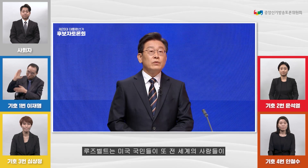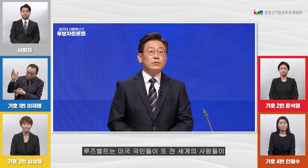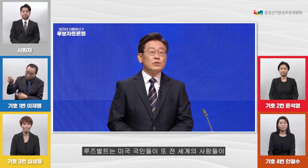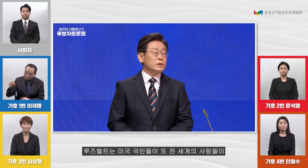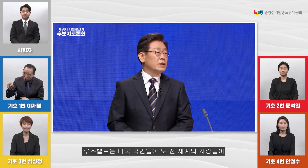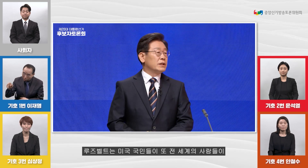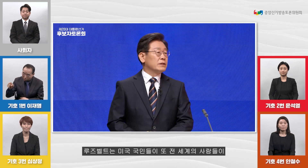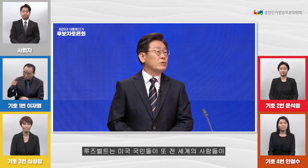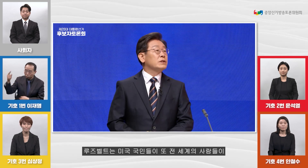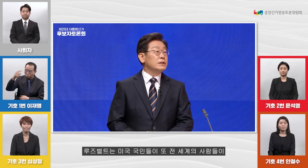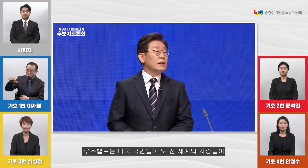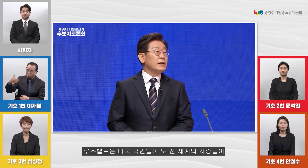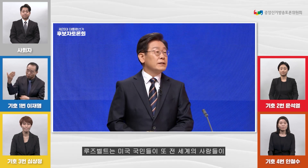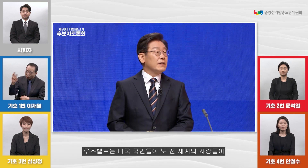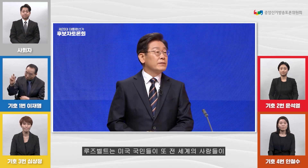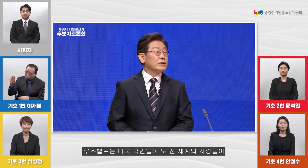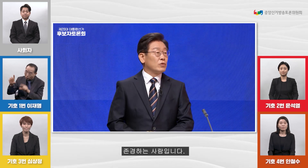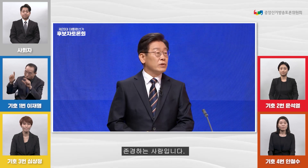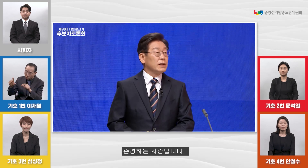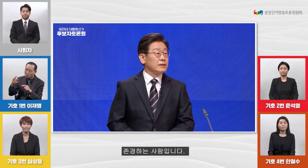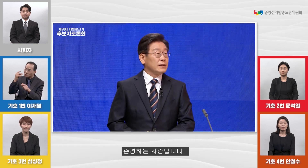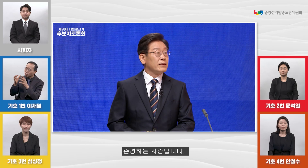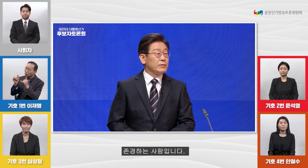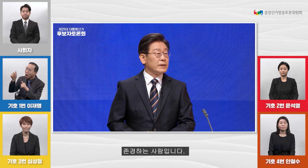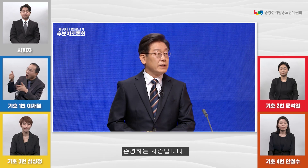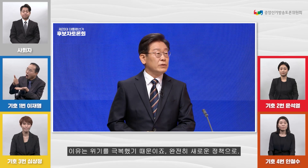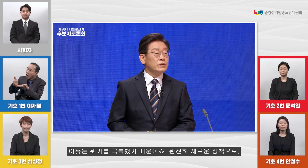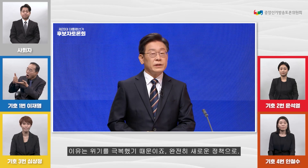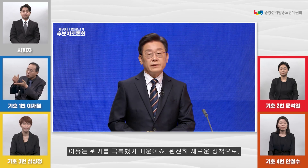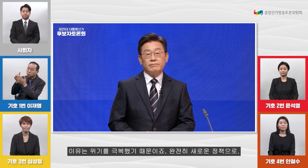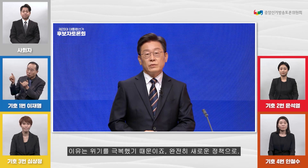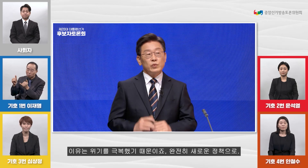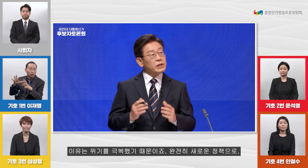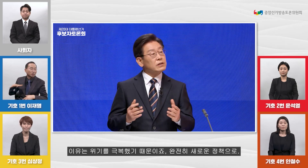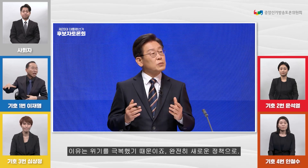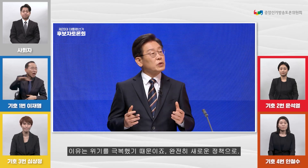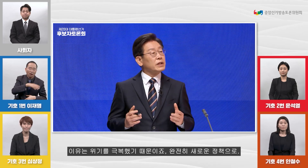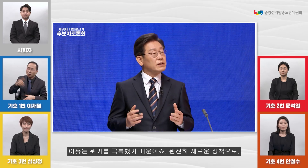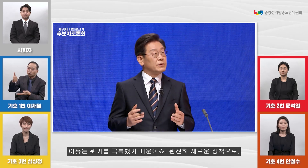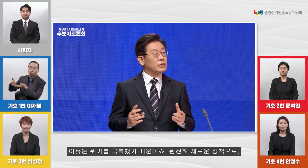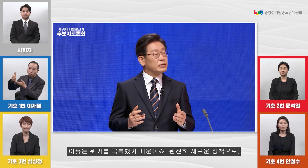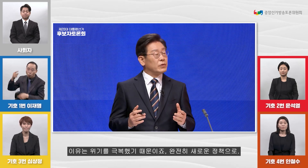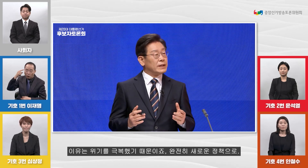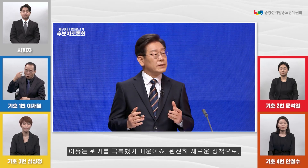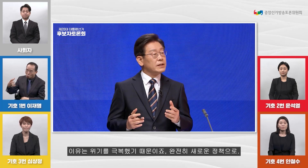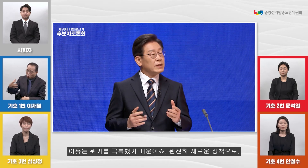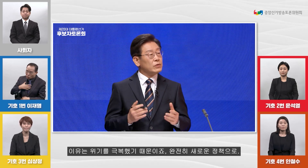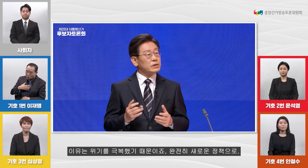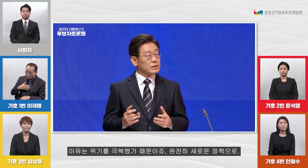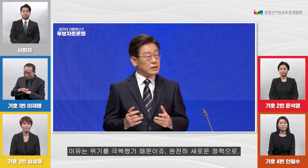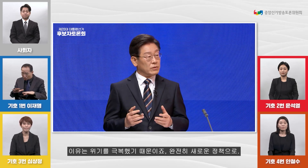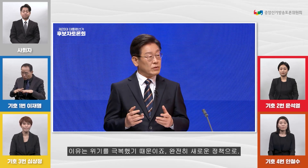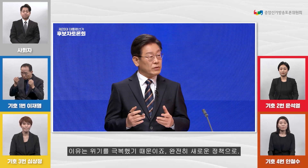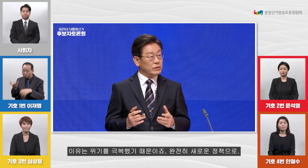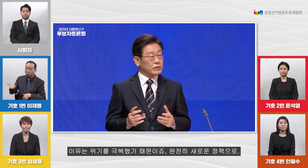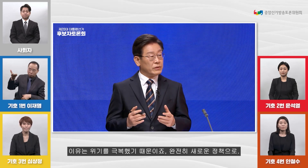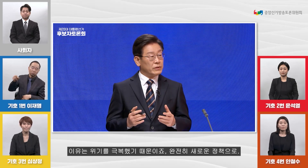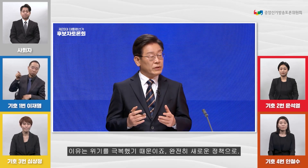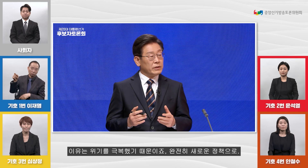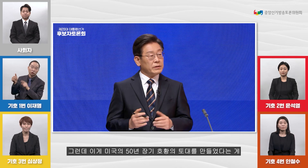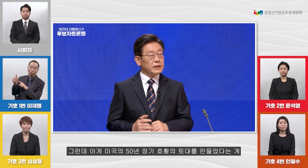루즈벨트는 미국 국민들이 또 전 세계의 사람들이 존경하는 사람입니다. 이유는 위기를 극복했기 때문이죠. 완전히 새로운